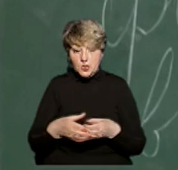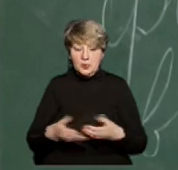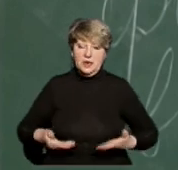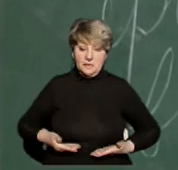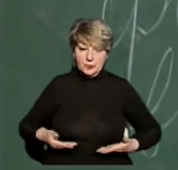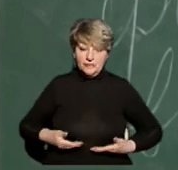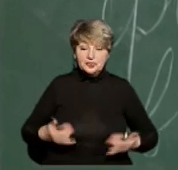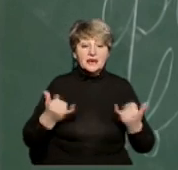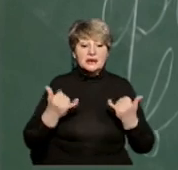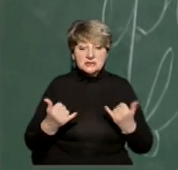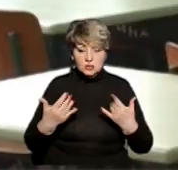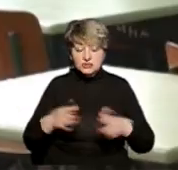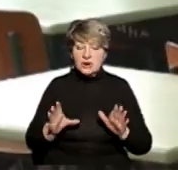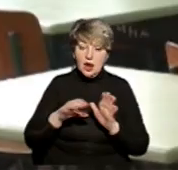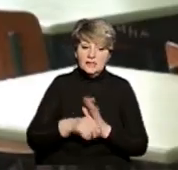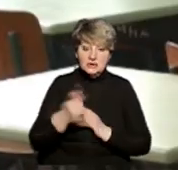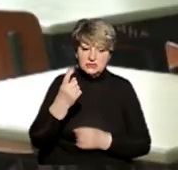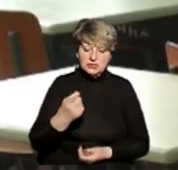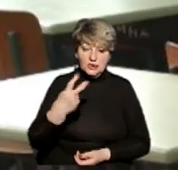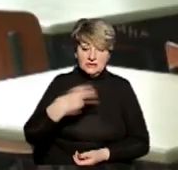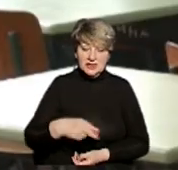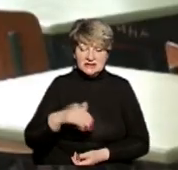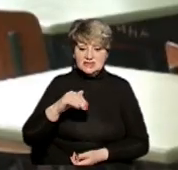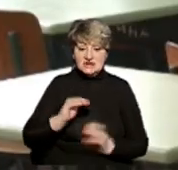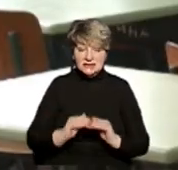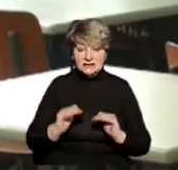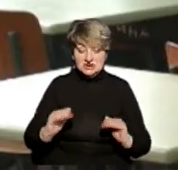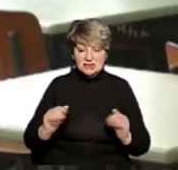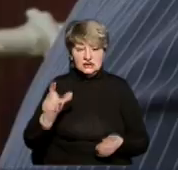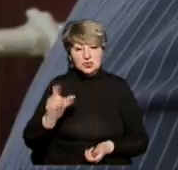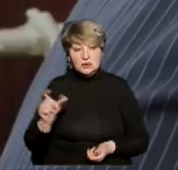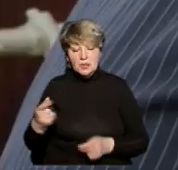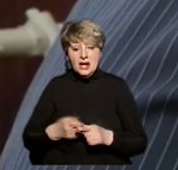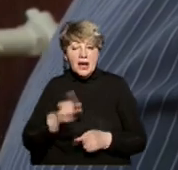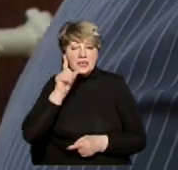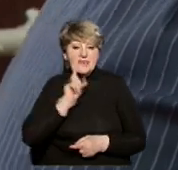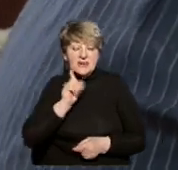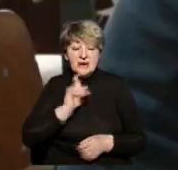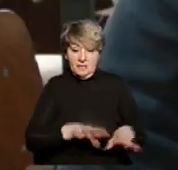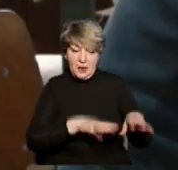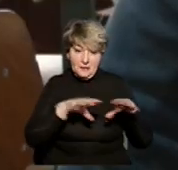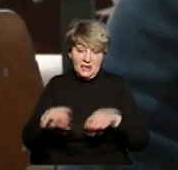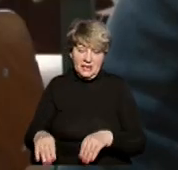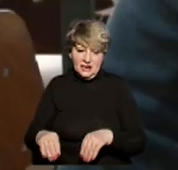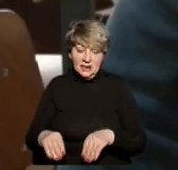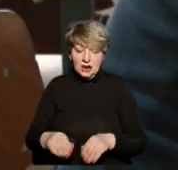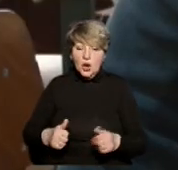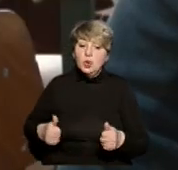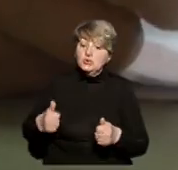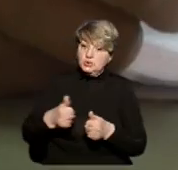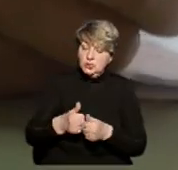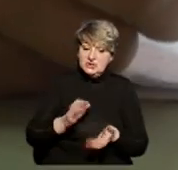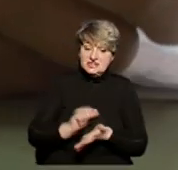курсів долучилися 120 людей. За словами Ірини Деньків, більшість – це тимчасово вимушені переселенці. Долучаються